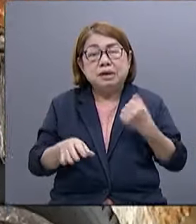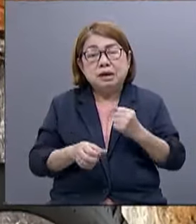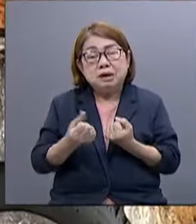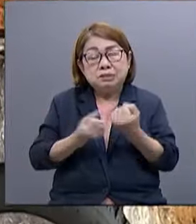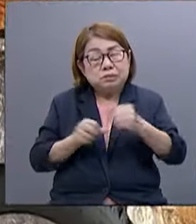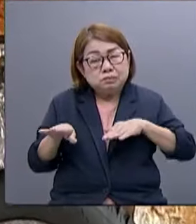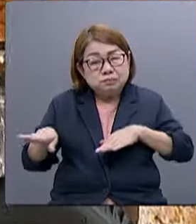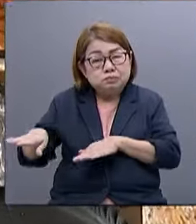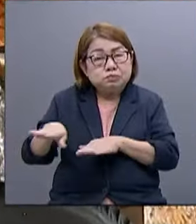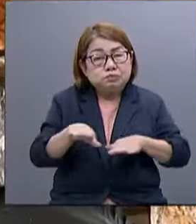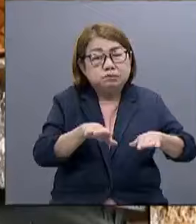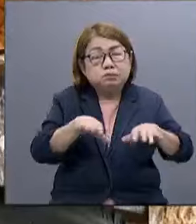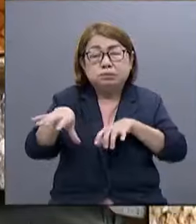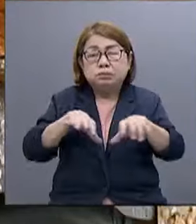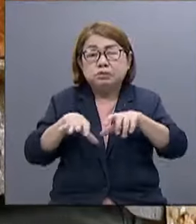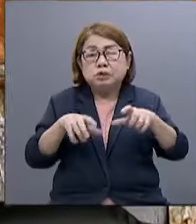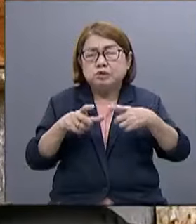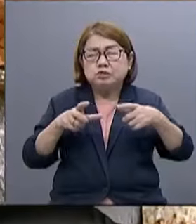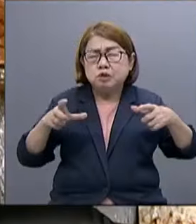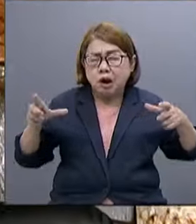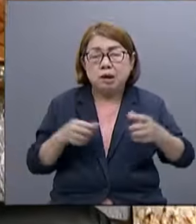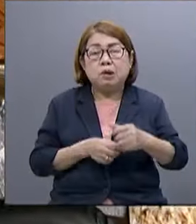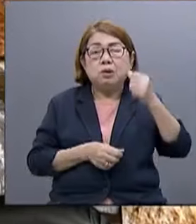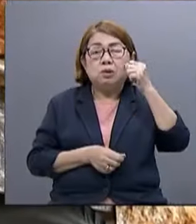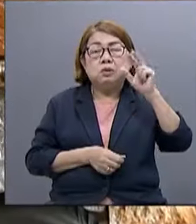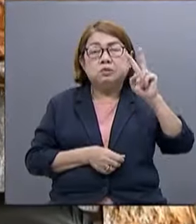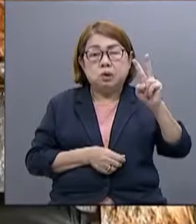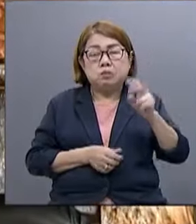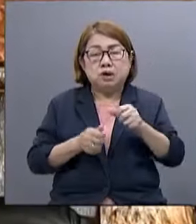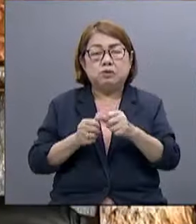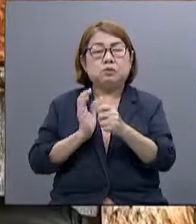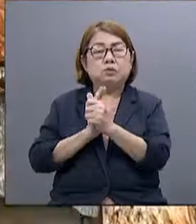อนปีนี้จัดขึ้นอย่างยิ่งใหญ่นะครับกับประเพณีแห่เทียนพรรษาที่จังหวัดอุบลราชธานีครับ